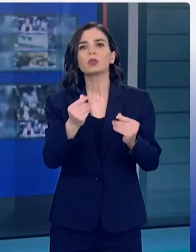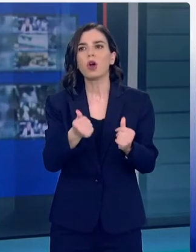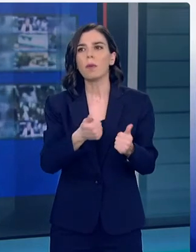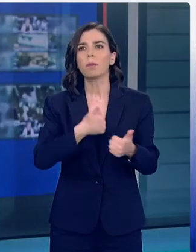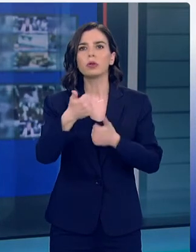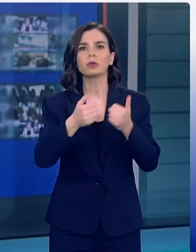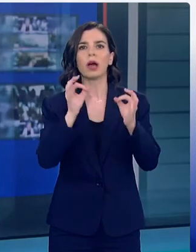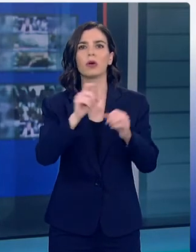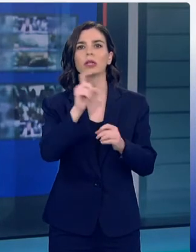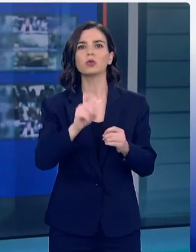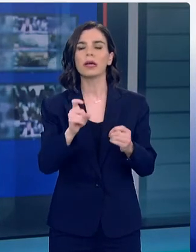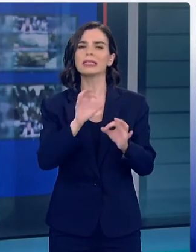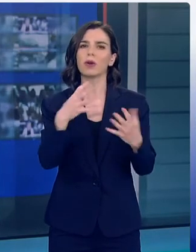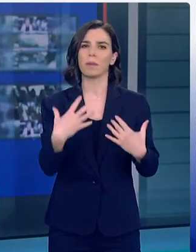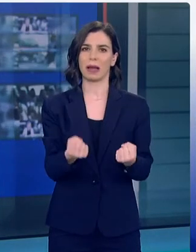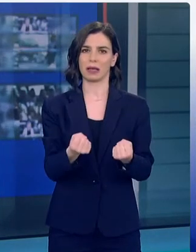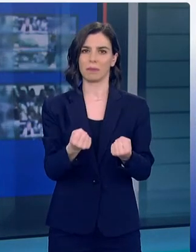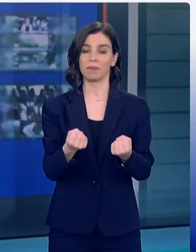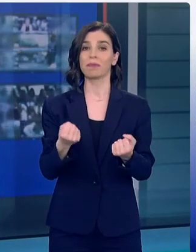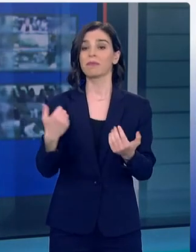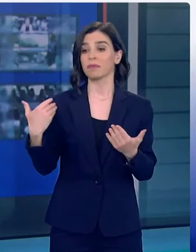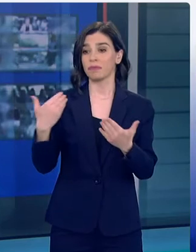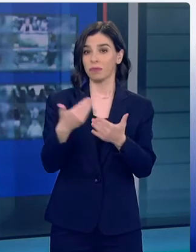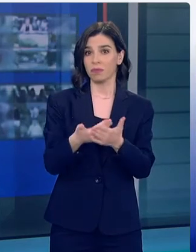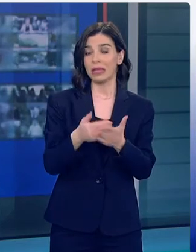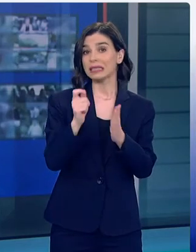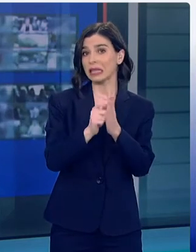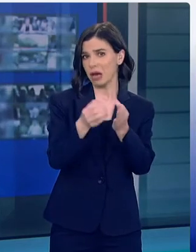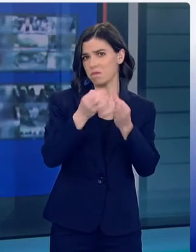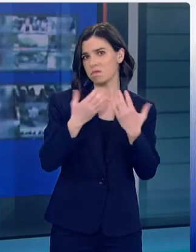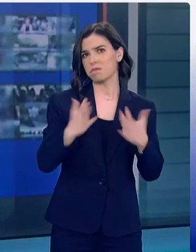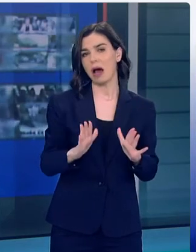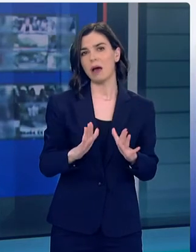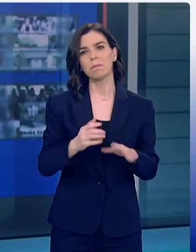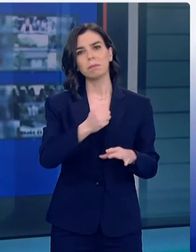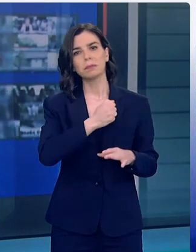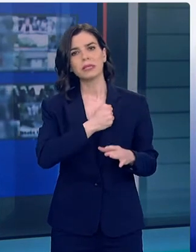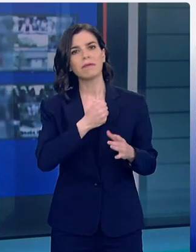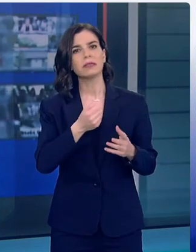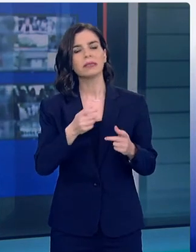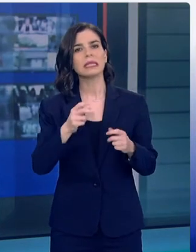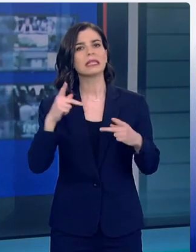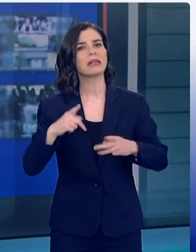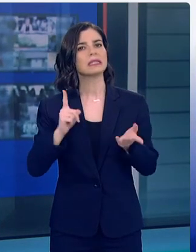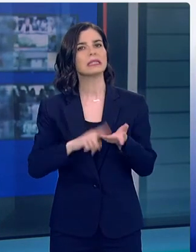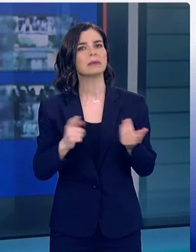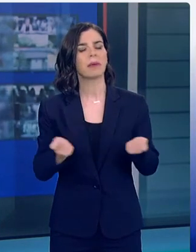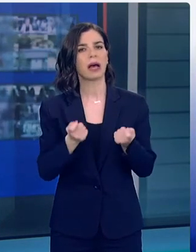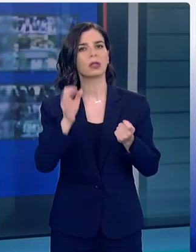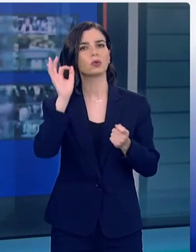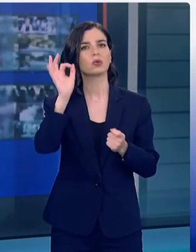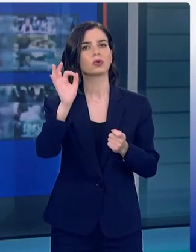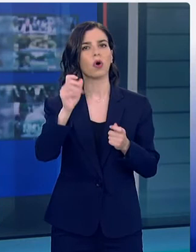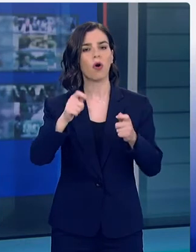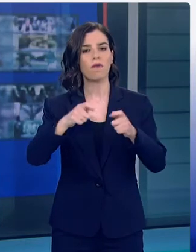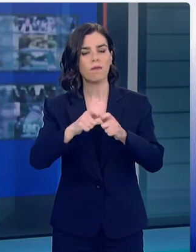επιστροφής στην κανονικότητα. Με βάση τα προαναφερόμενα στοιχεία, ποιες θα μπορούσαν να είναι οι πρώτες ενέργειες της κυβέρνησης στην